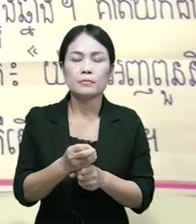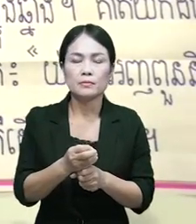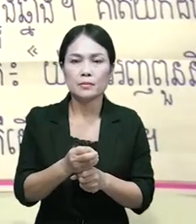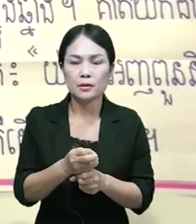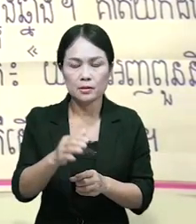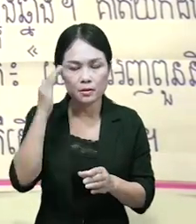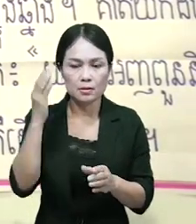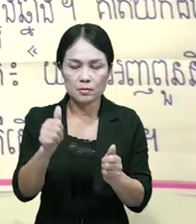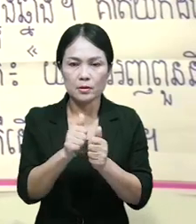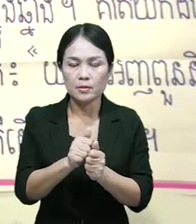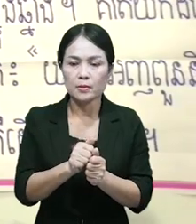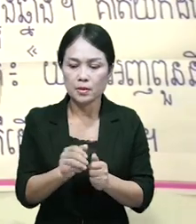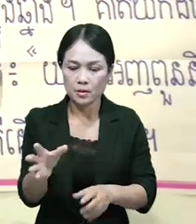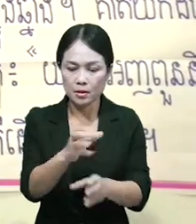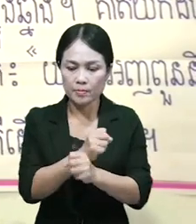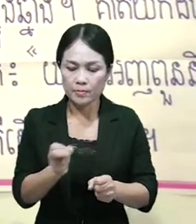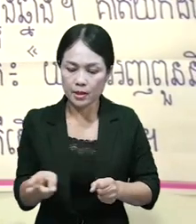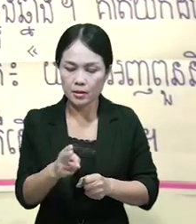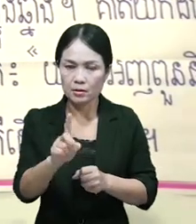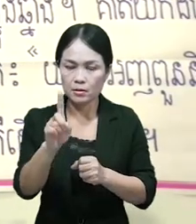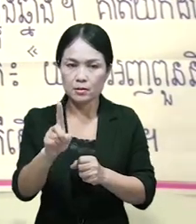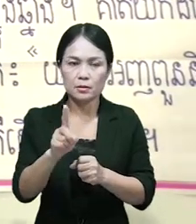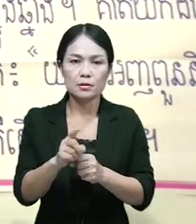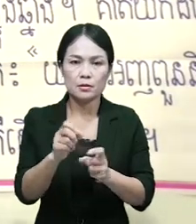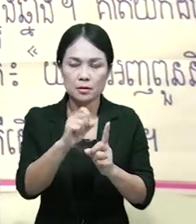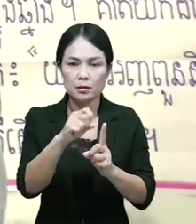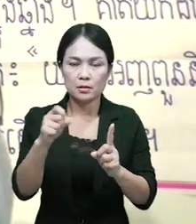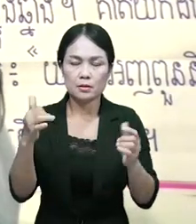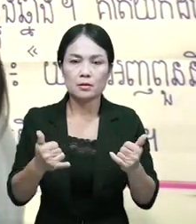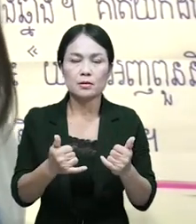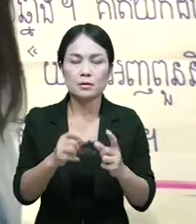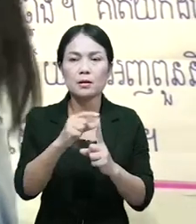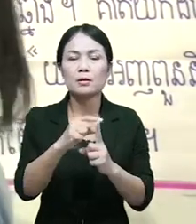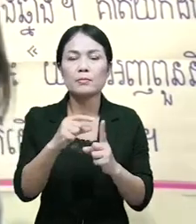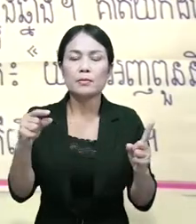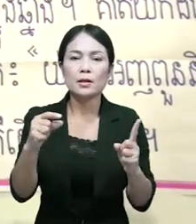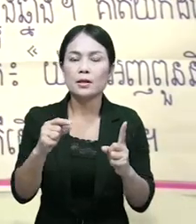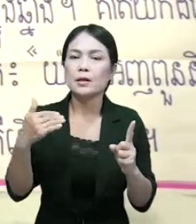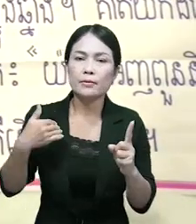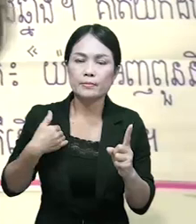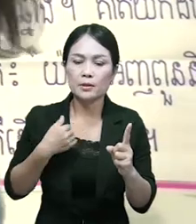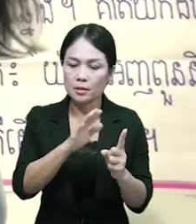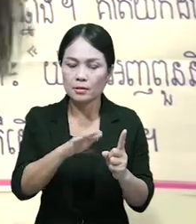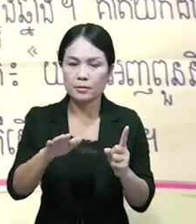រកបានអន្ទង់មួយចឹងនៅក្នុងលបាស់នេះមានកិរិយាសព្ទទៀតឯកូន